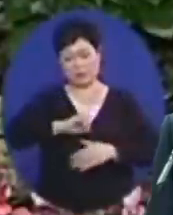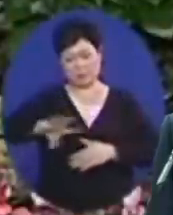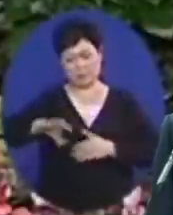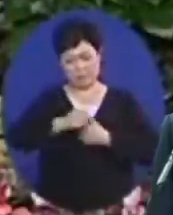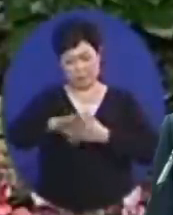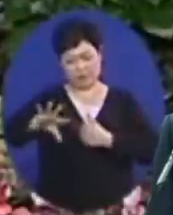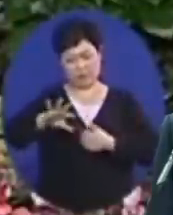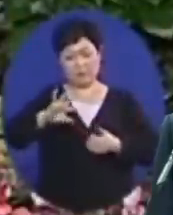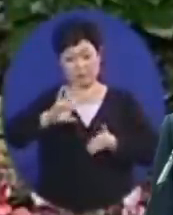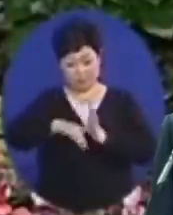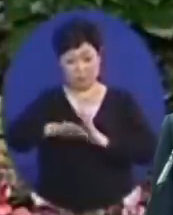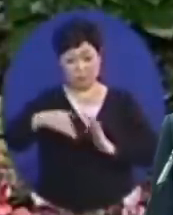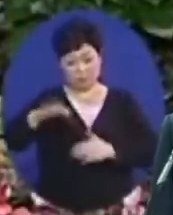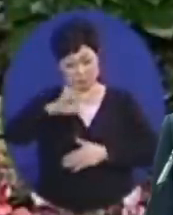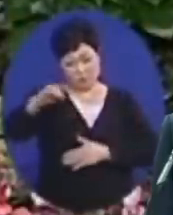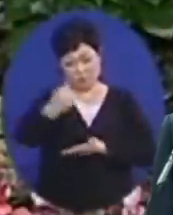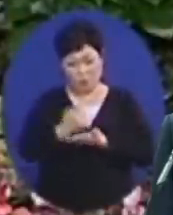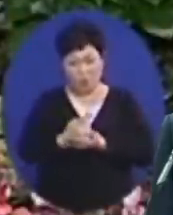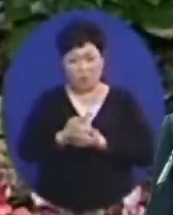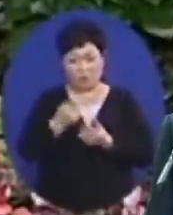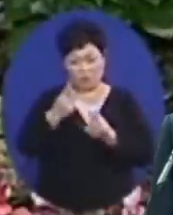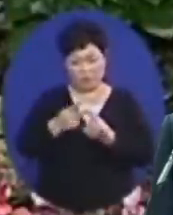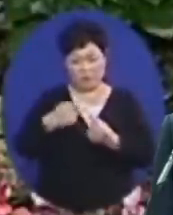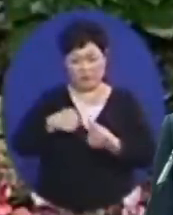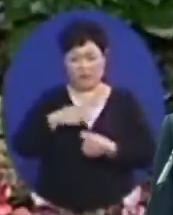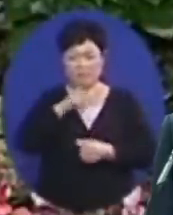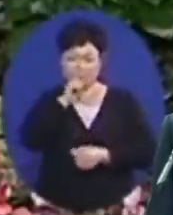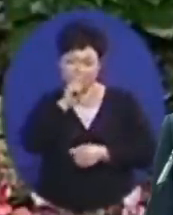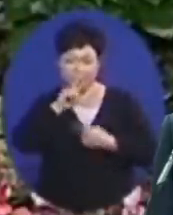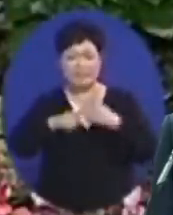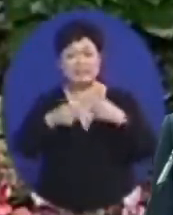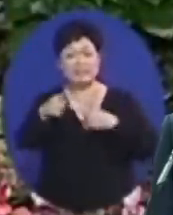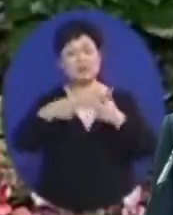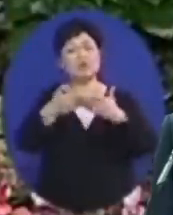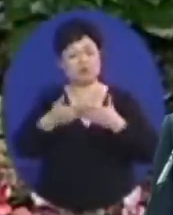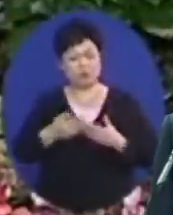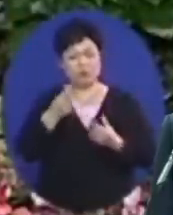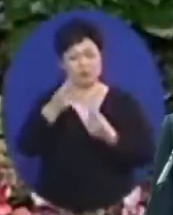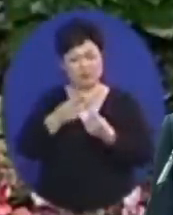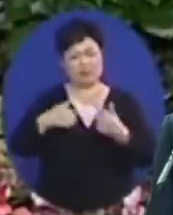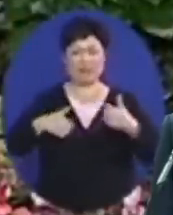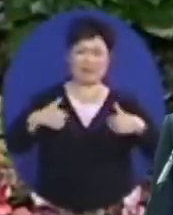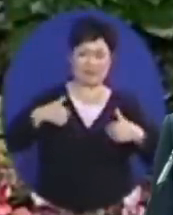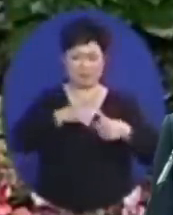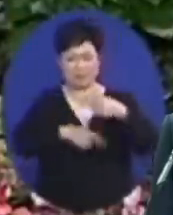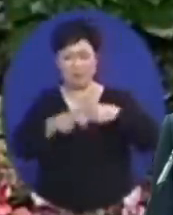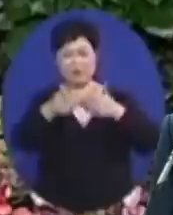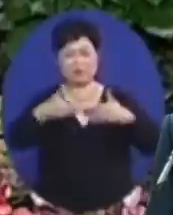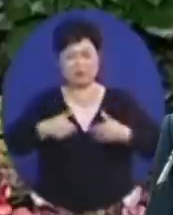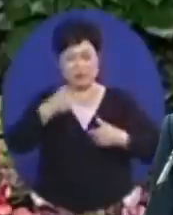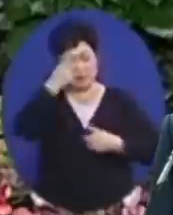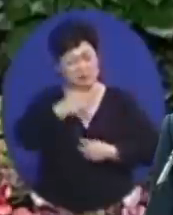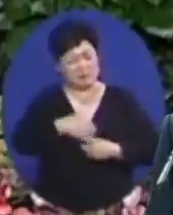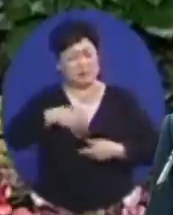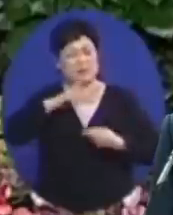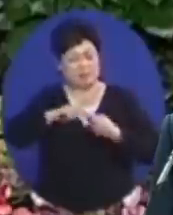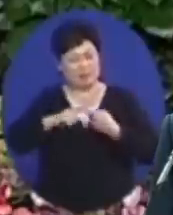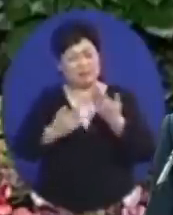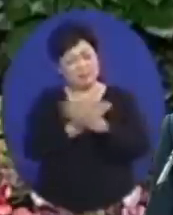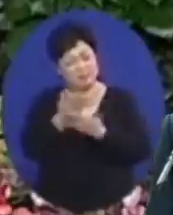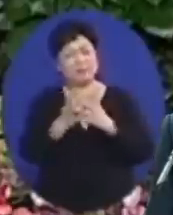나를 찾아오는 사람. 둘째, 나의 침묵을 이해하는 사람. 셋째, 나의 기쁨을 더해주고 나의 슬픔을 들어주는 사람이